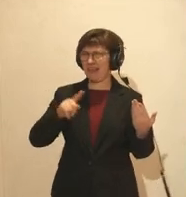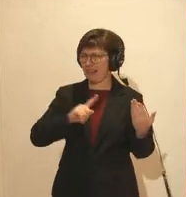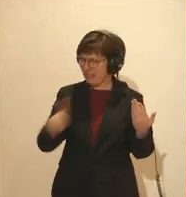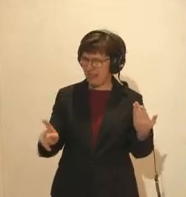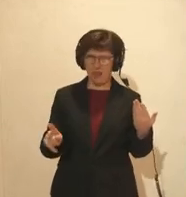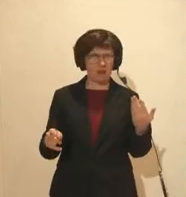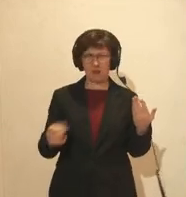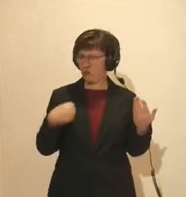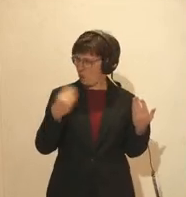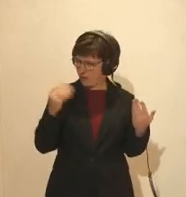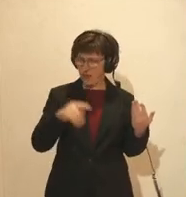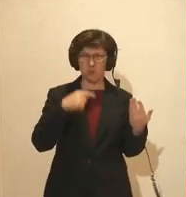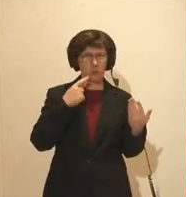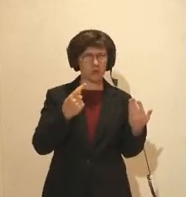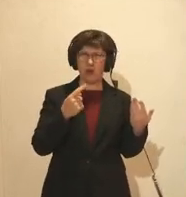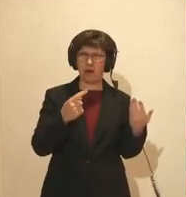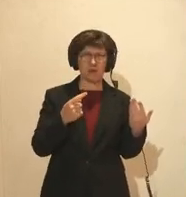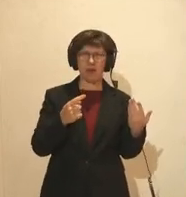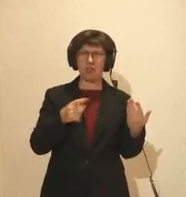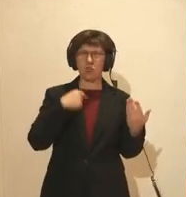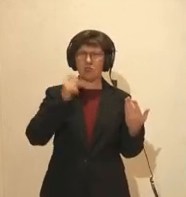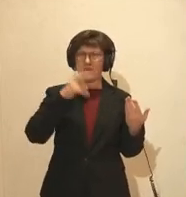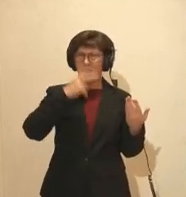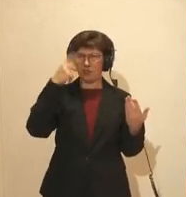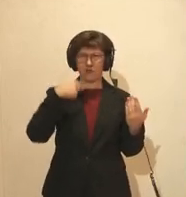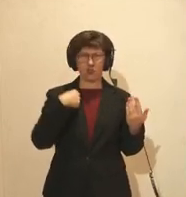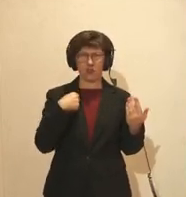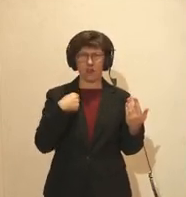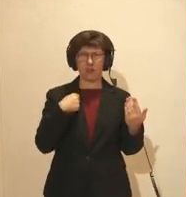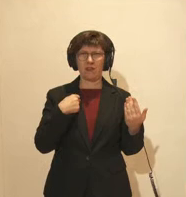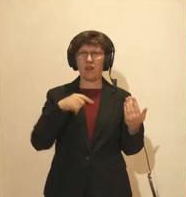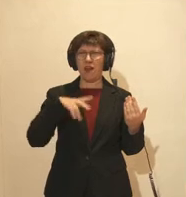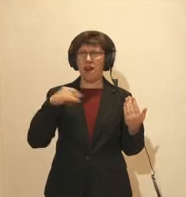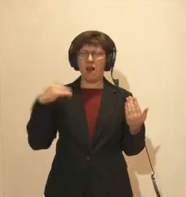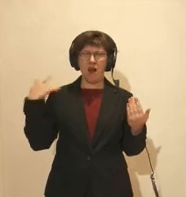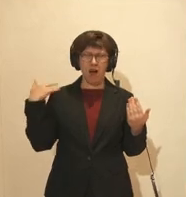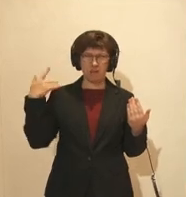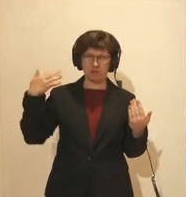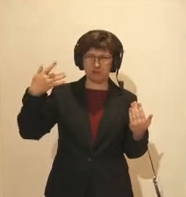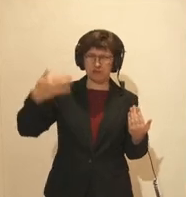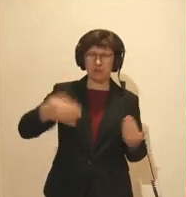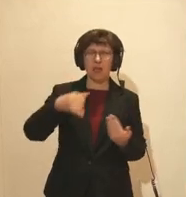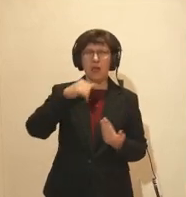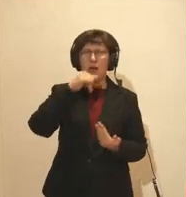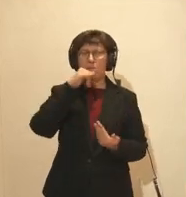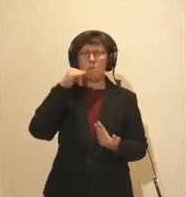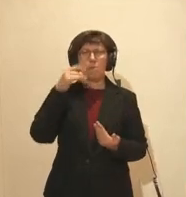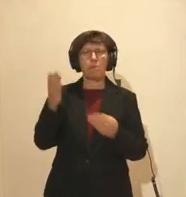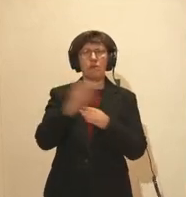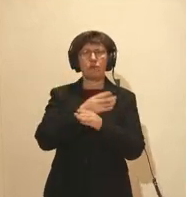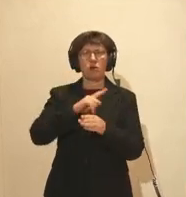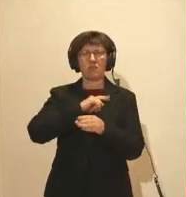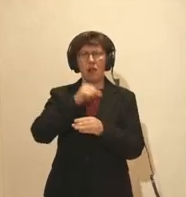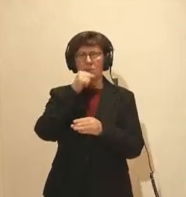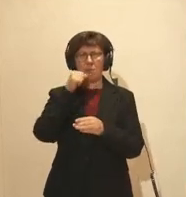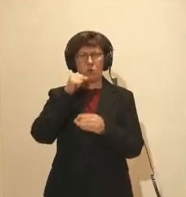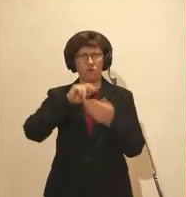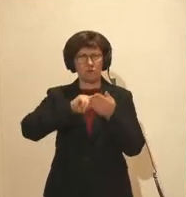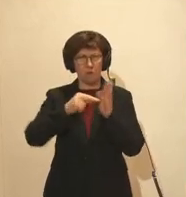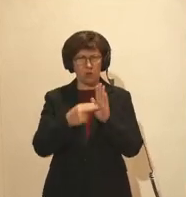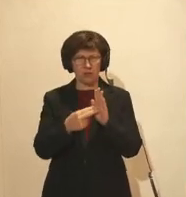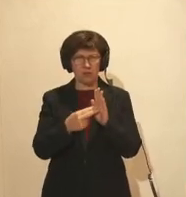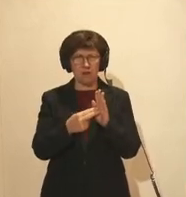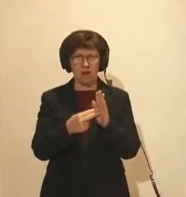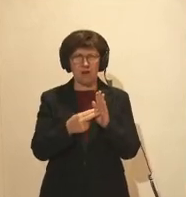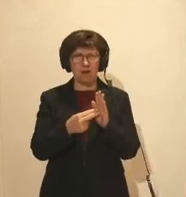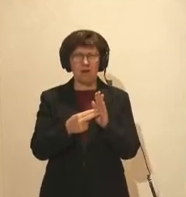dazu sagen sonst würde man mich falsch verstehen mit dem langen leben dass ich geführt habe beruft vor ich ein berufspolitiker wurde mir